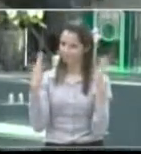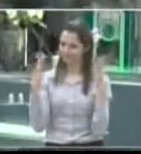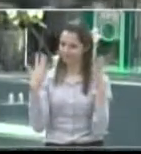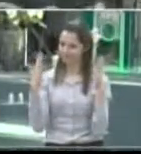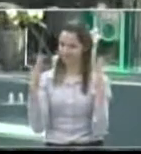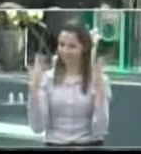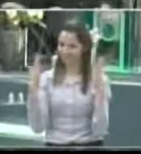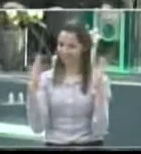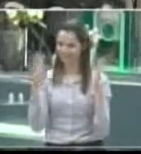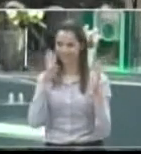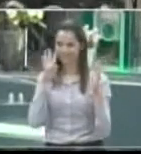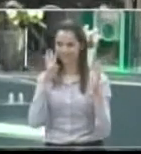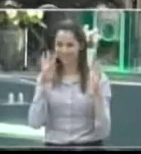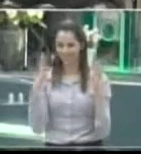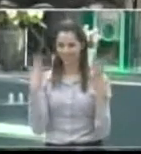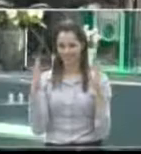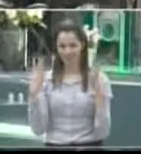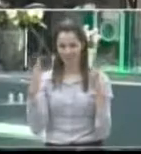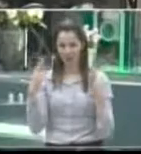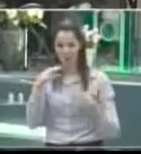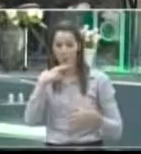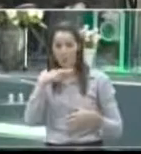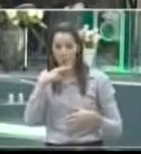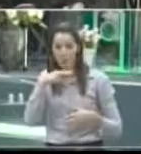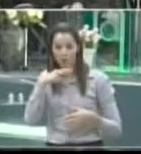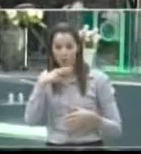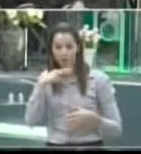Grande aplauso para os netos.